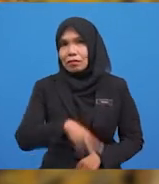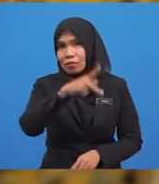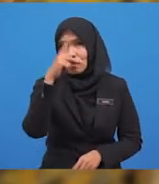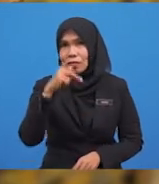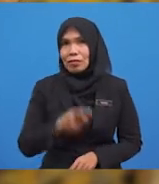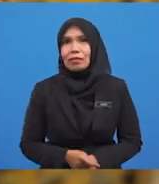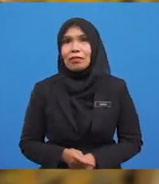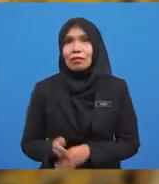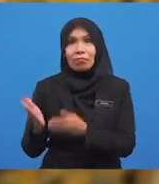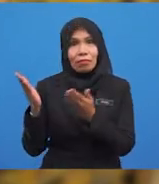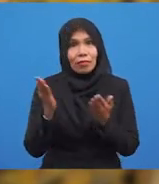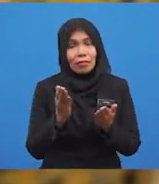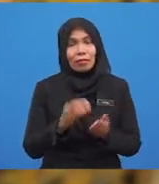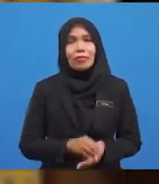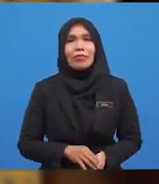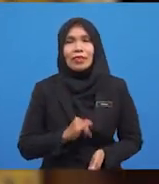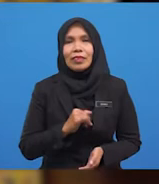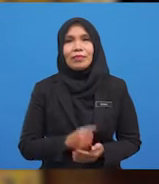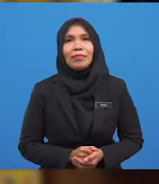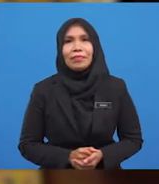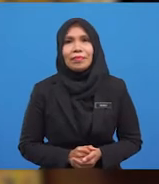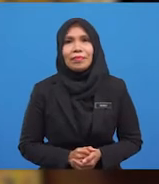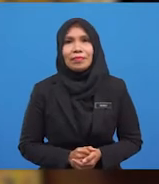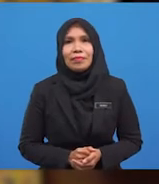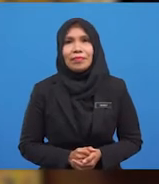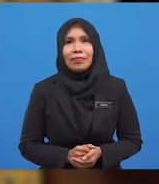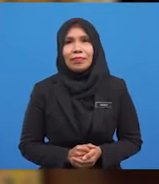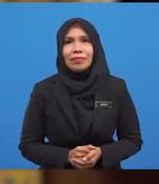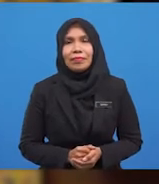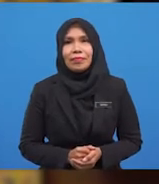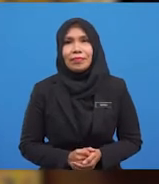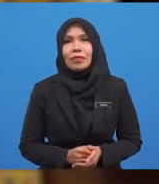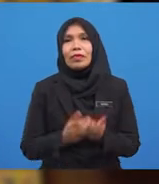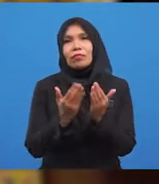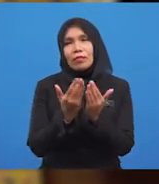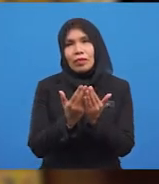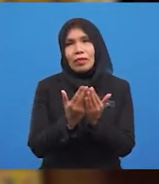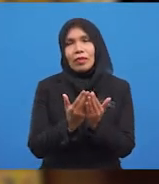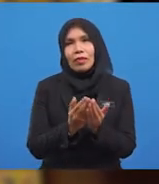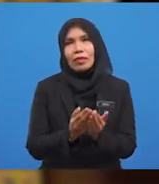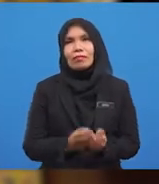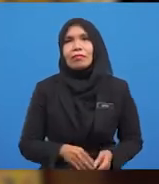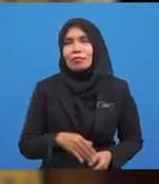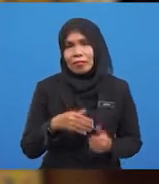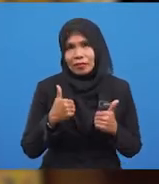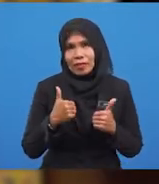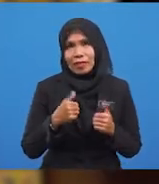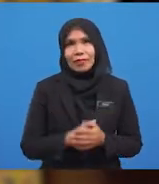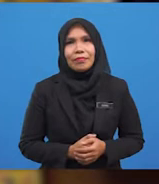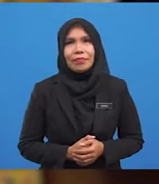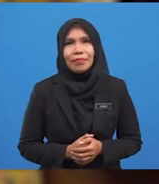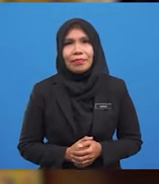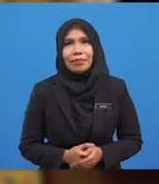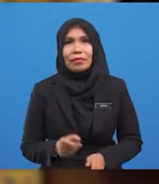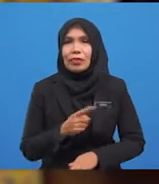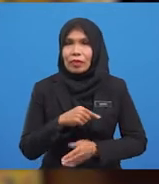slot kali ini. Cikgu Fiza sihat? Sama-sama, cikgu. Alhamdulillah, saya sihat. Cikgu Fairuz,